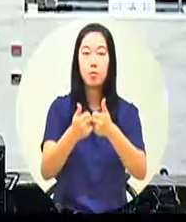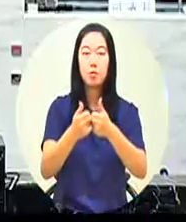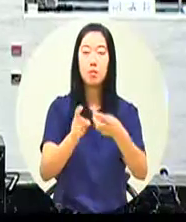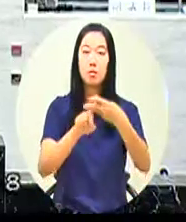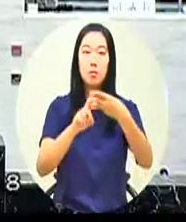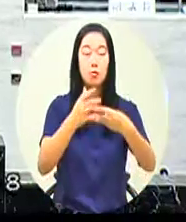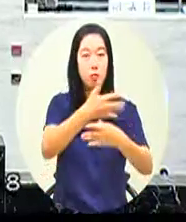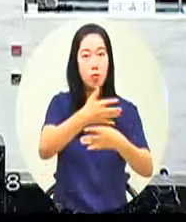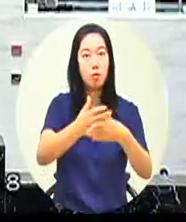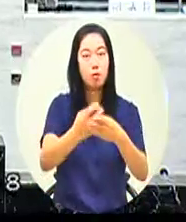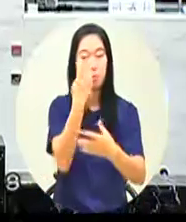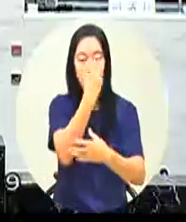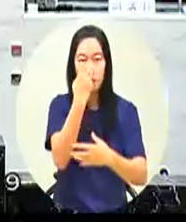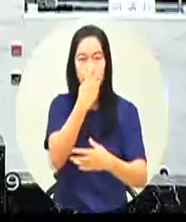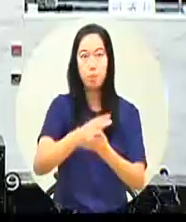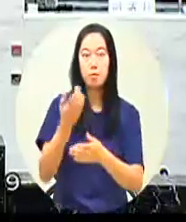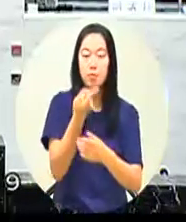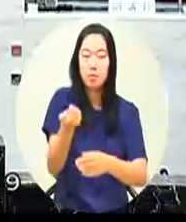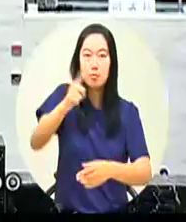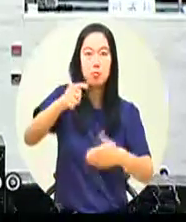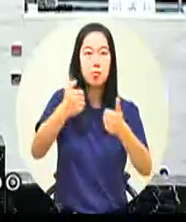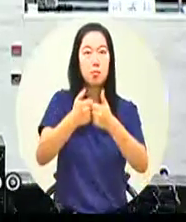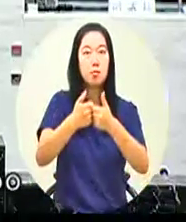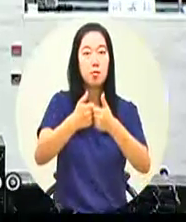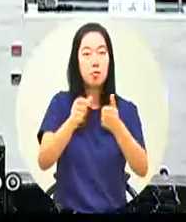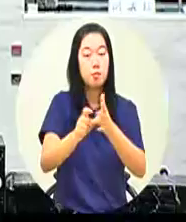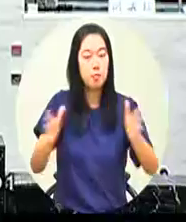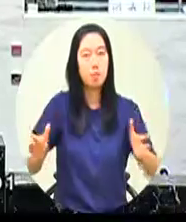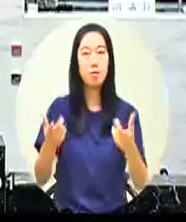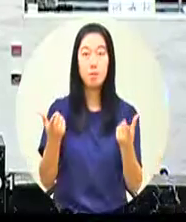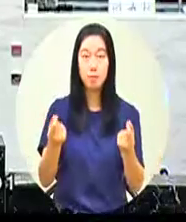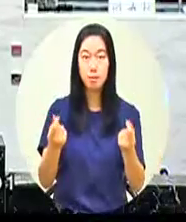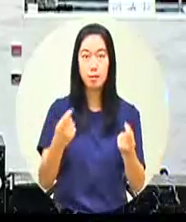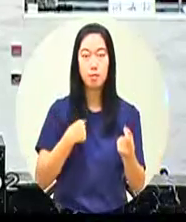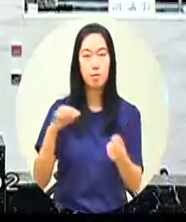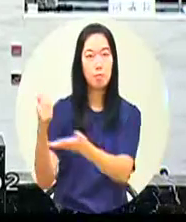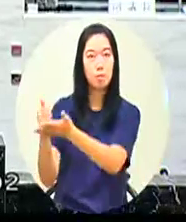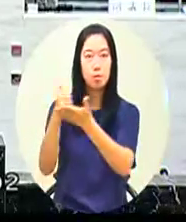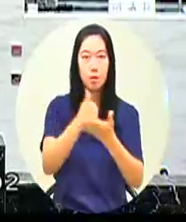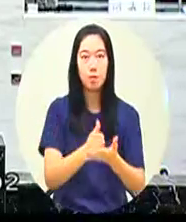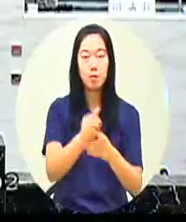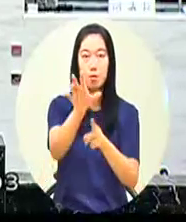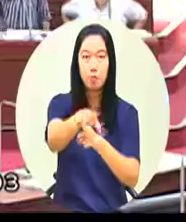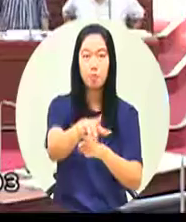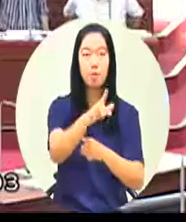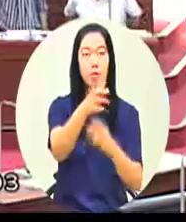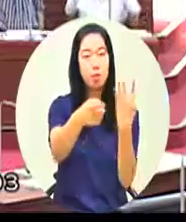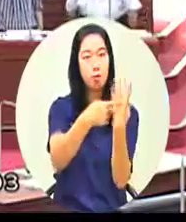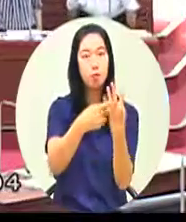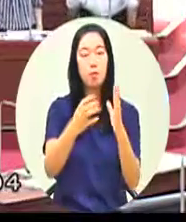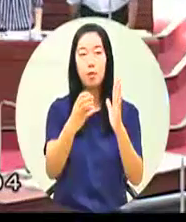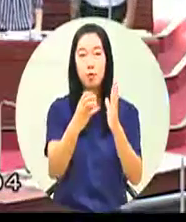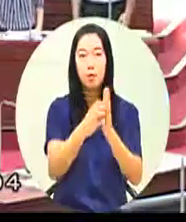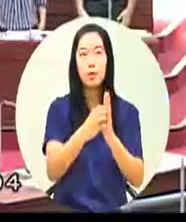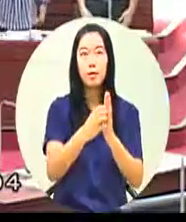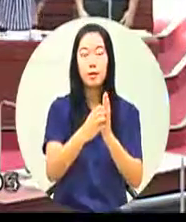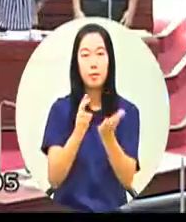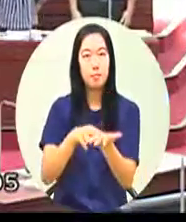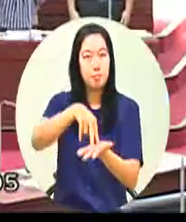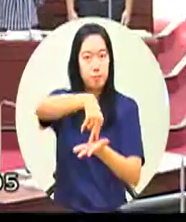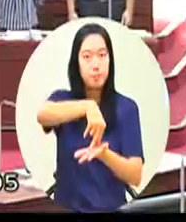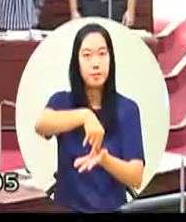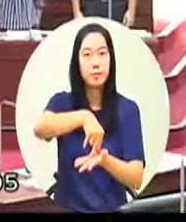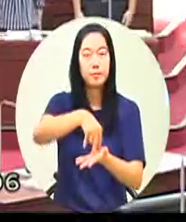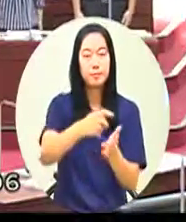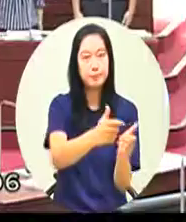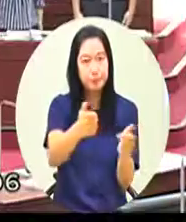上一次的会期呢，我们都一样，所以说我们请我们农业局所有的主管呢起立，跟我们议员理事先生呢来敬